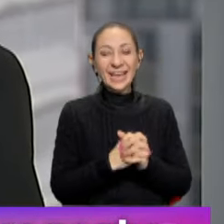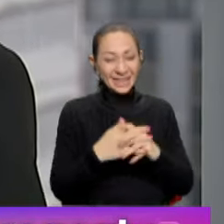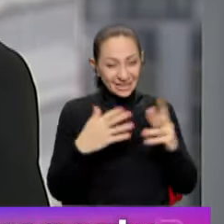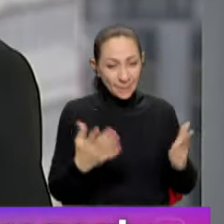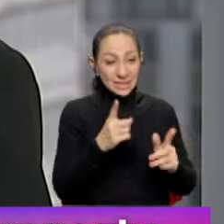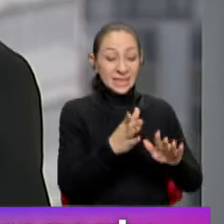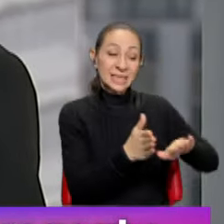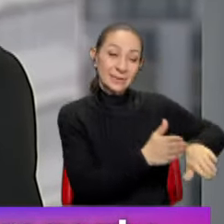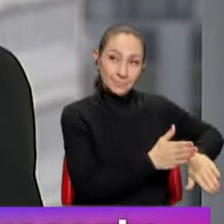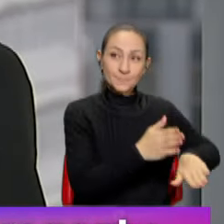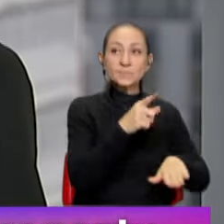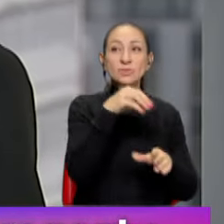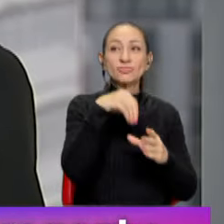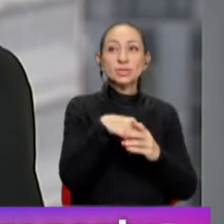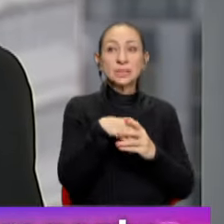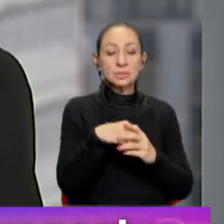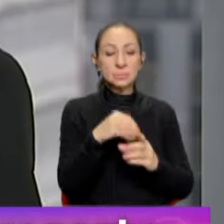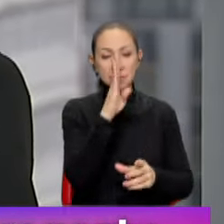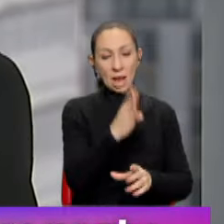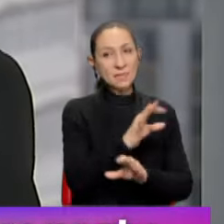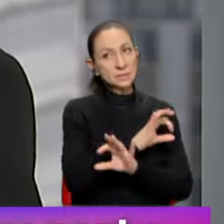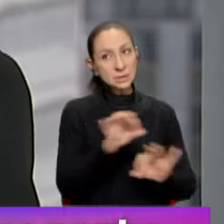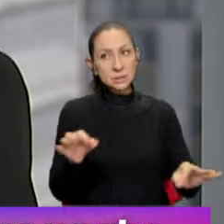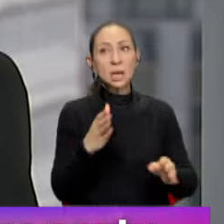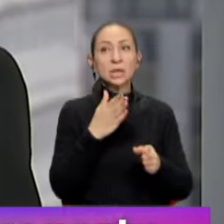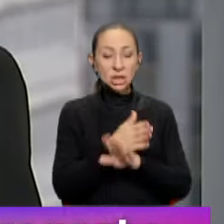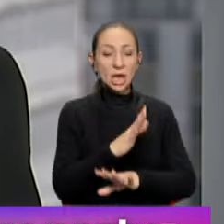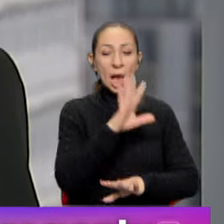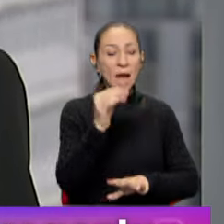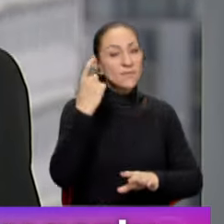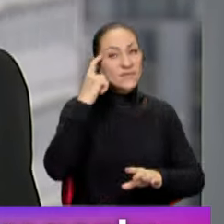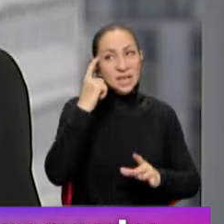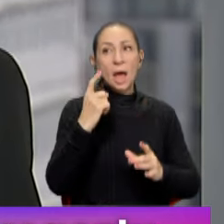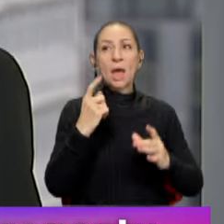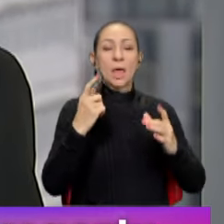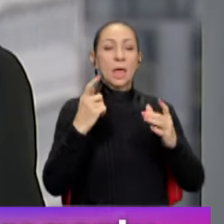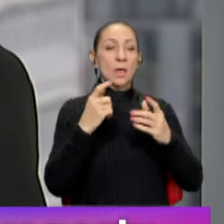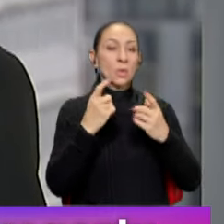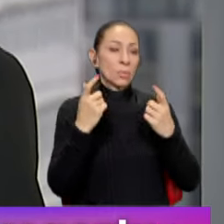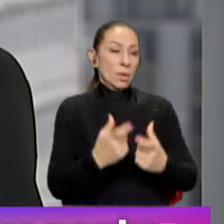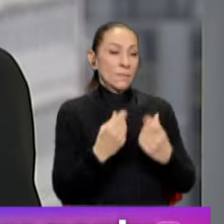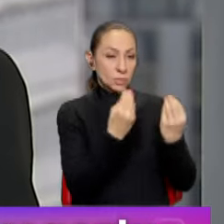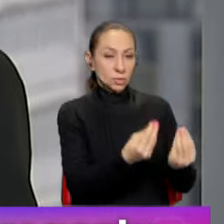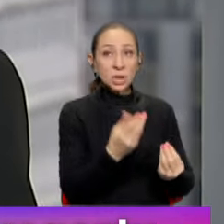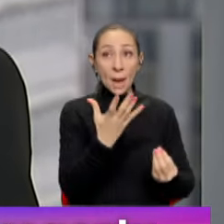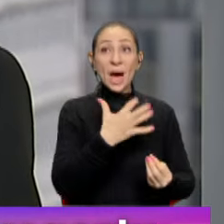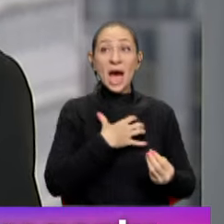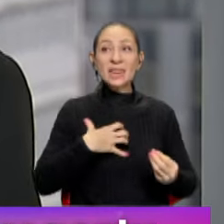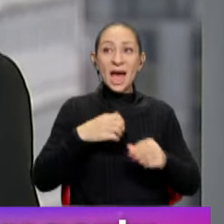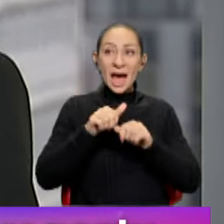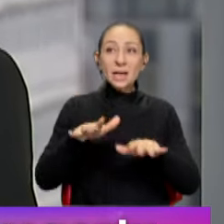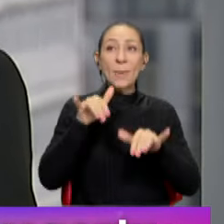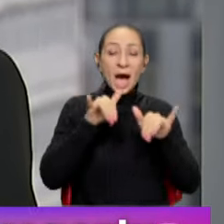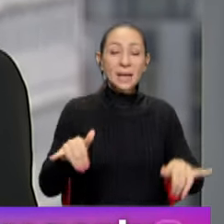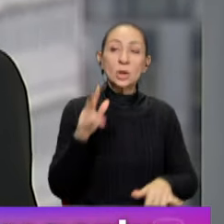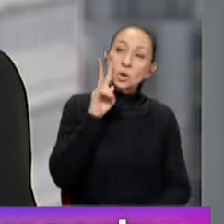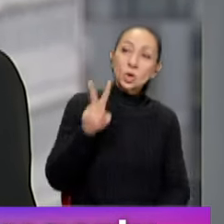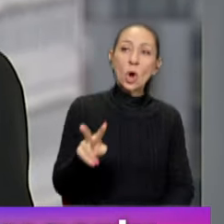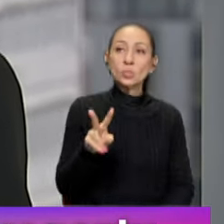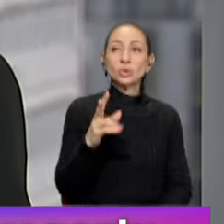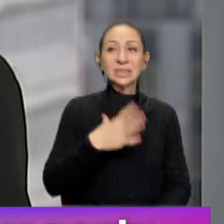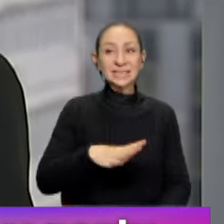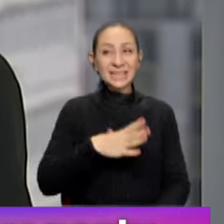Tabii ki sizin açınızdan çok ilkeli, tarafsız ve hakikaten her görüşe yer veren bir yayıncılık söz konusu ama ana akımda da maalesef aynı şeyi